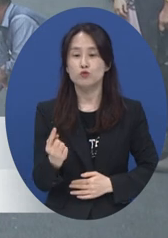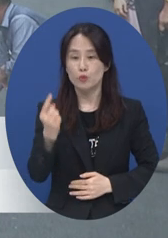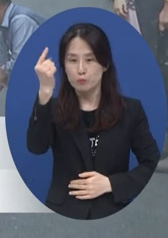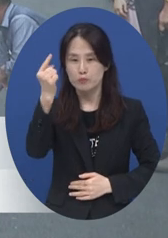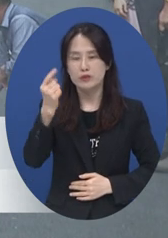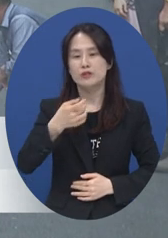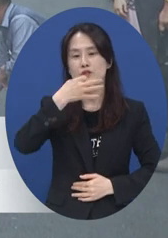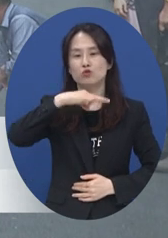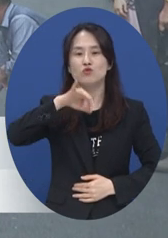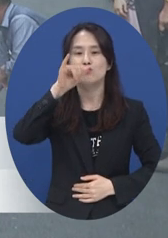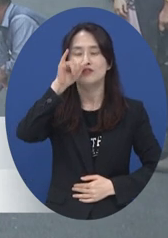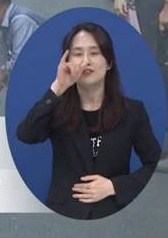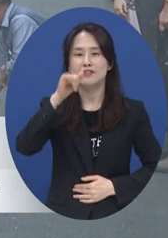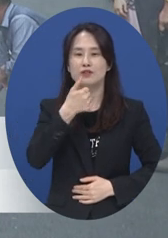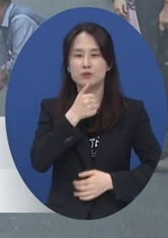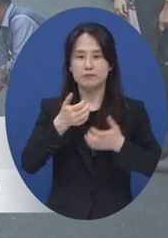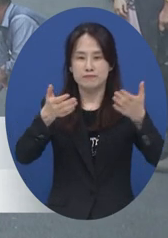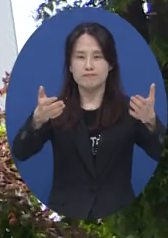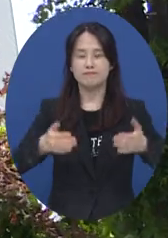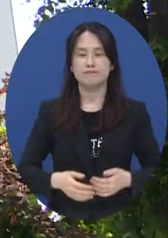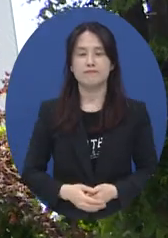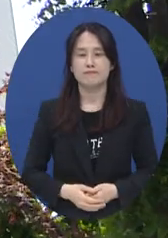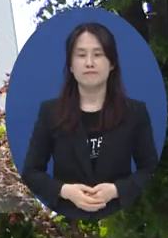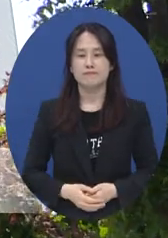있습니다 최창수 기잡니다